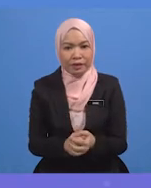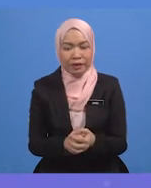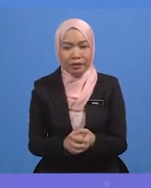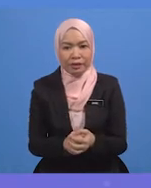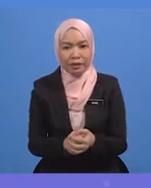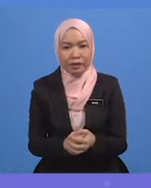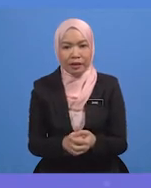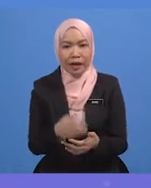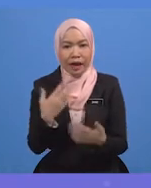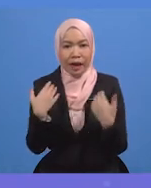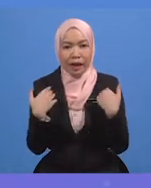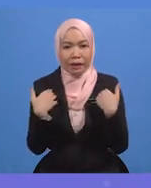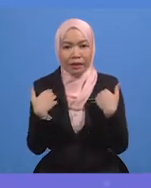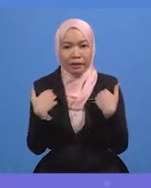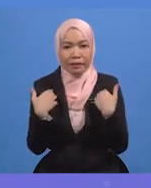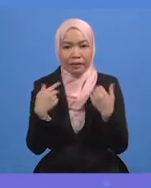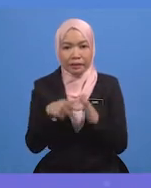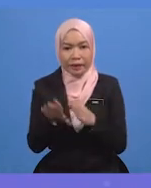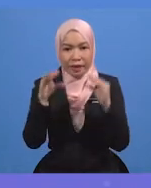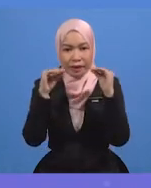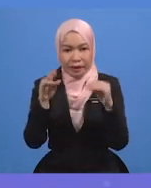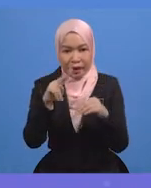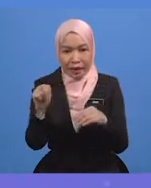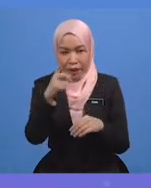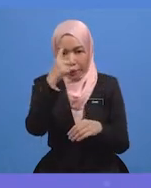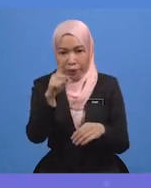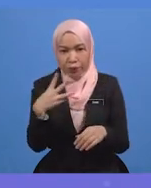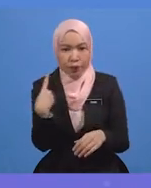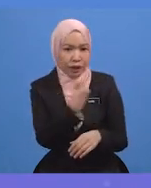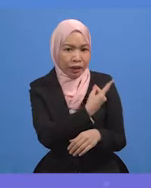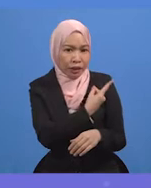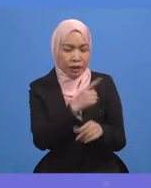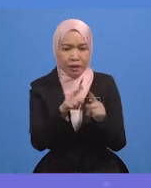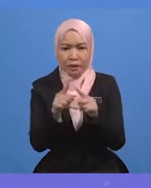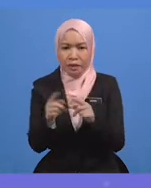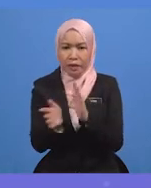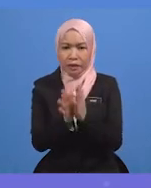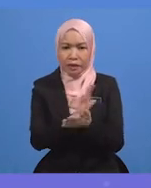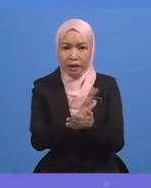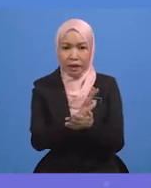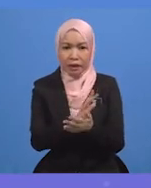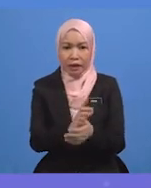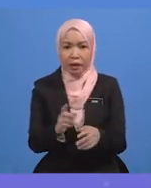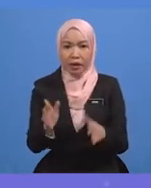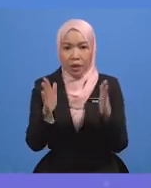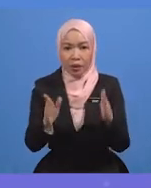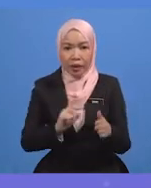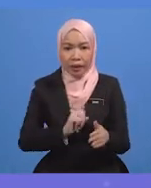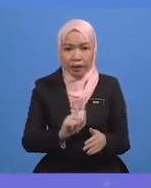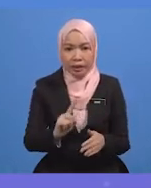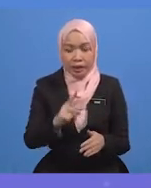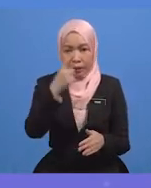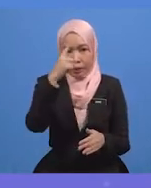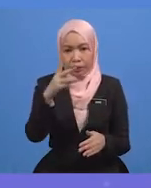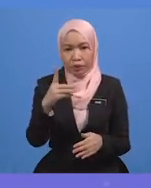ambil dan juga bagaimanakah kita nak menjadi umat Islam yang meneruskan perjuangan Hamka dalam dakwah